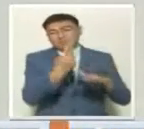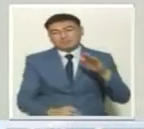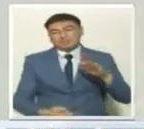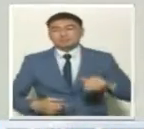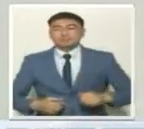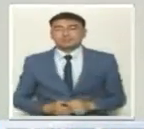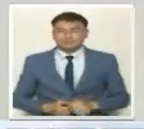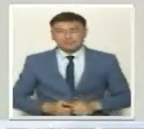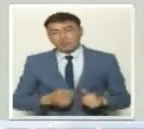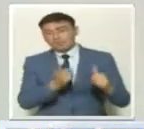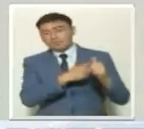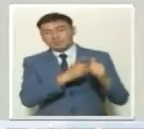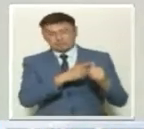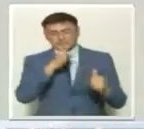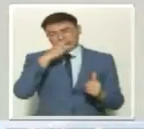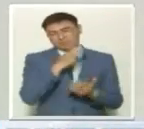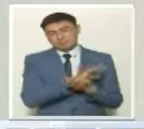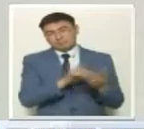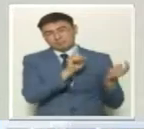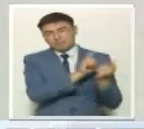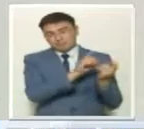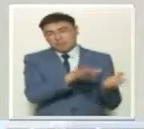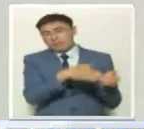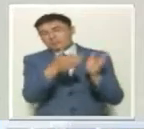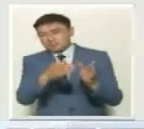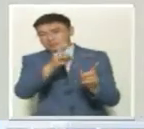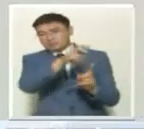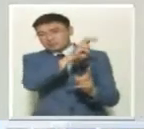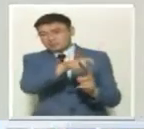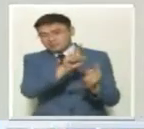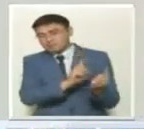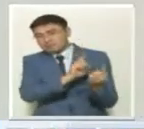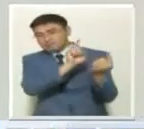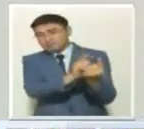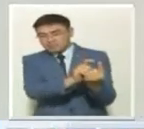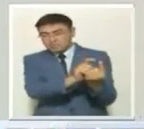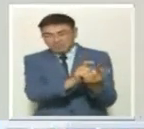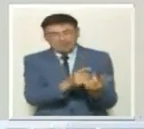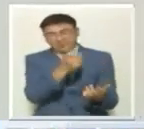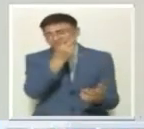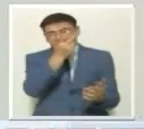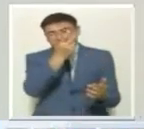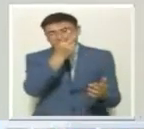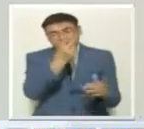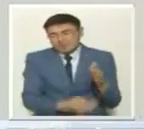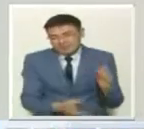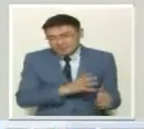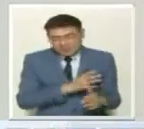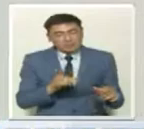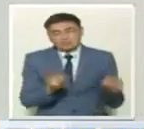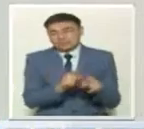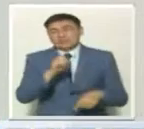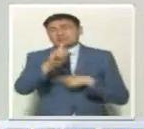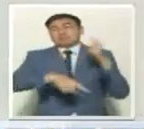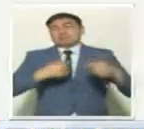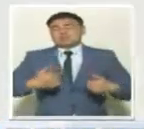В первом бою встретился с нашим соотечественником, потом со спортсменом из Кыргызстана. Несмотря на то, что не выиграл, постараюсь еще лучше подготовиться к